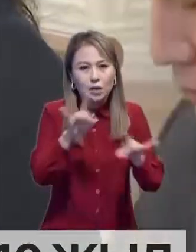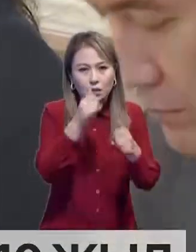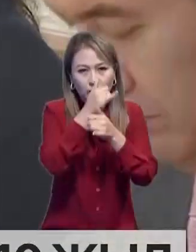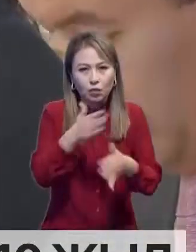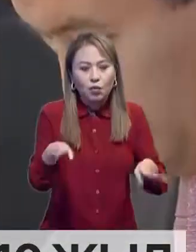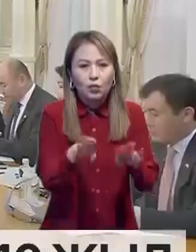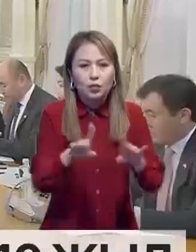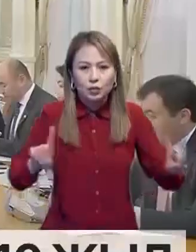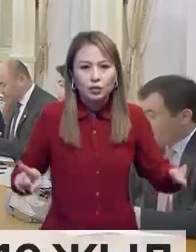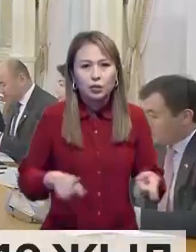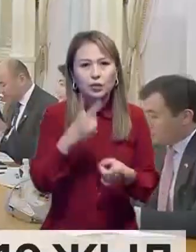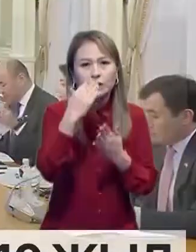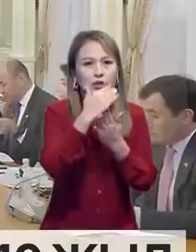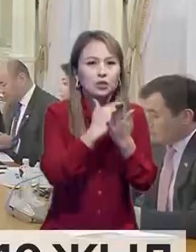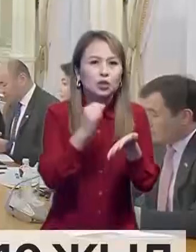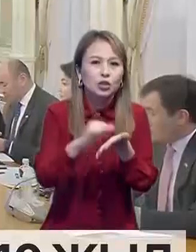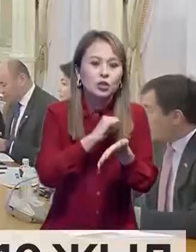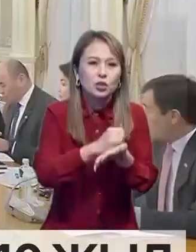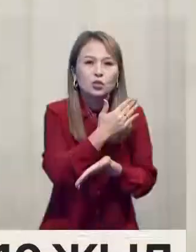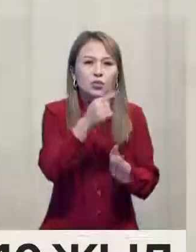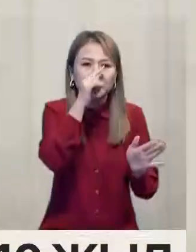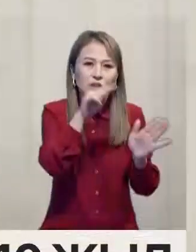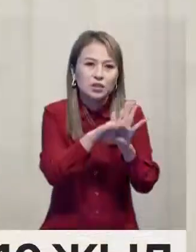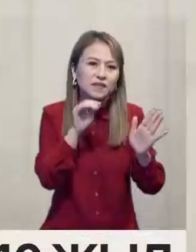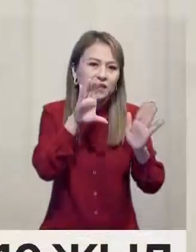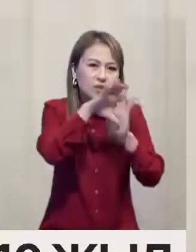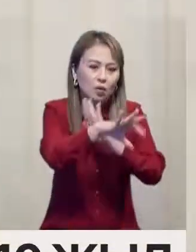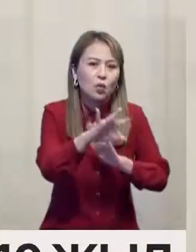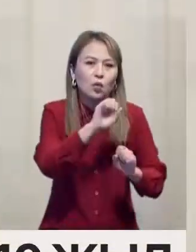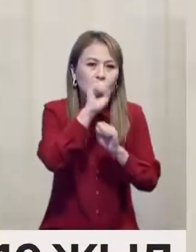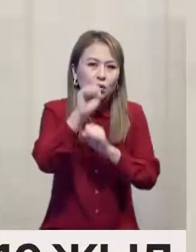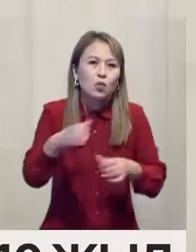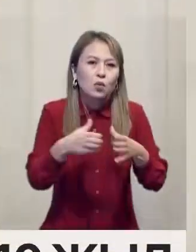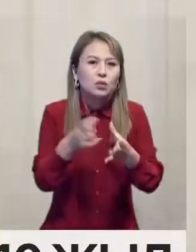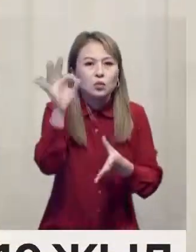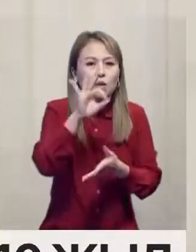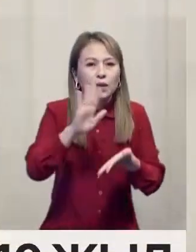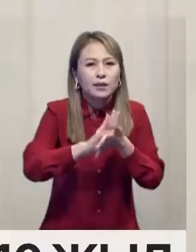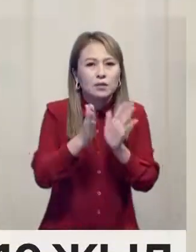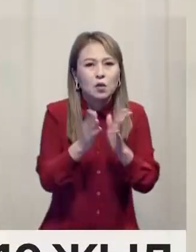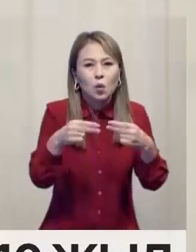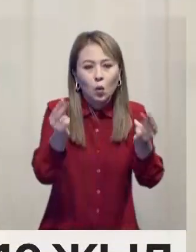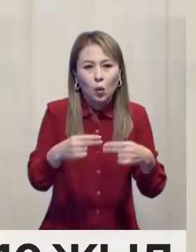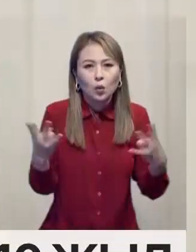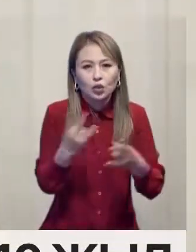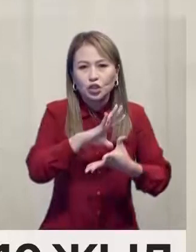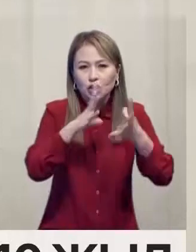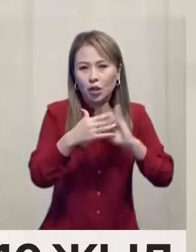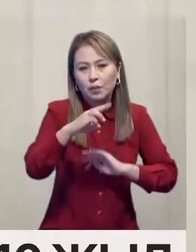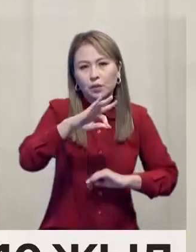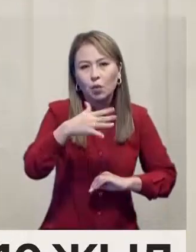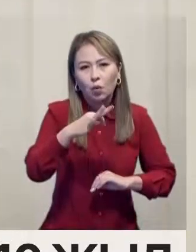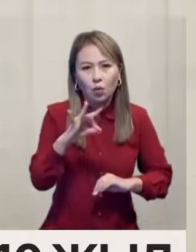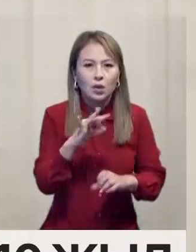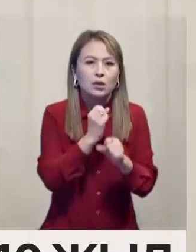толық пайдаланылмай отыр. Оны дамыту үшін екі жақты құжаттарға, соның ішінде инвестицияларды өзара қорғау туралы келісімге қол қою